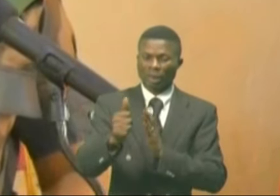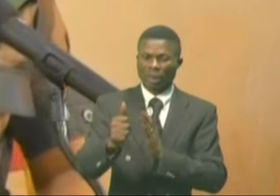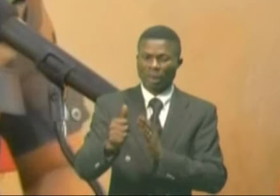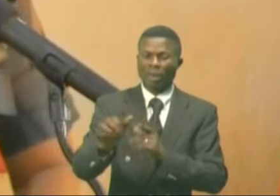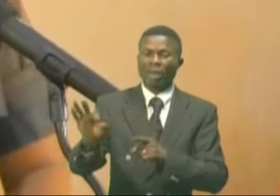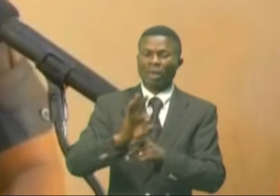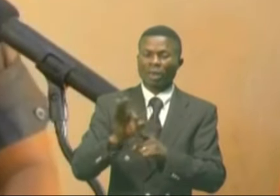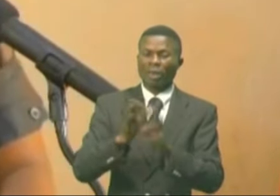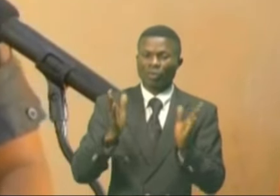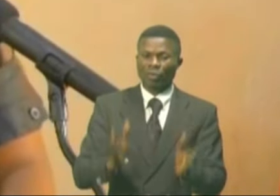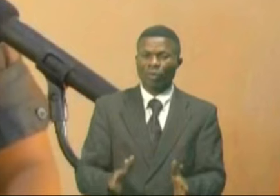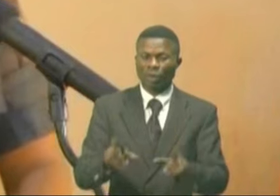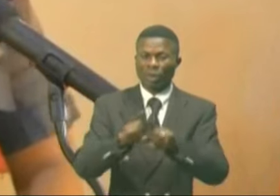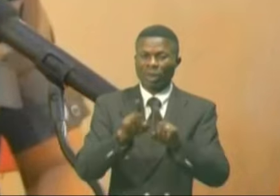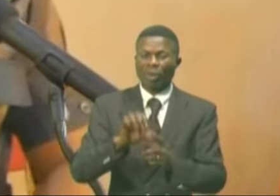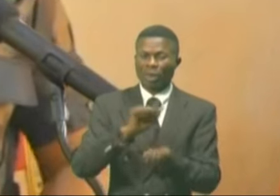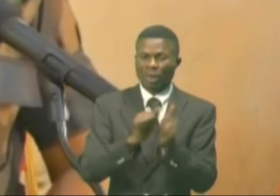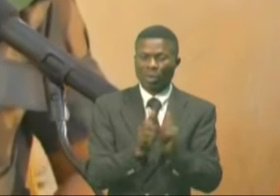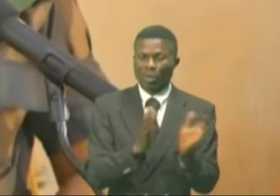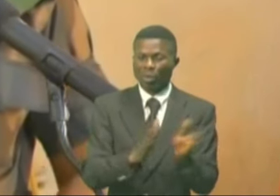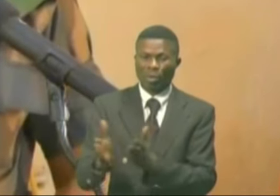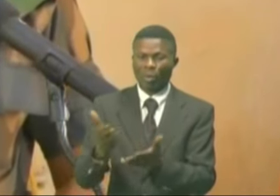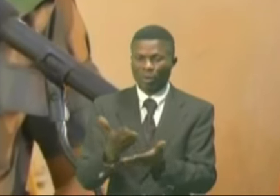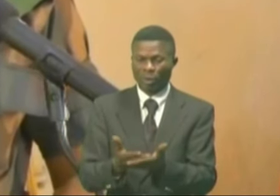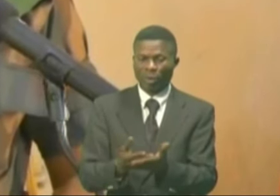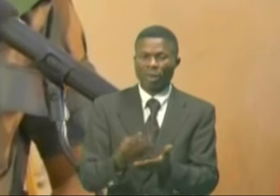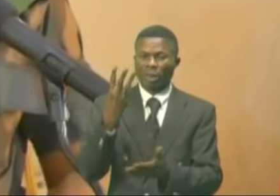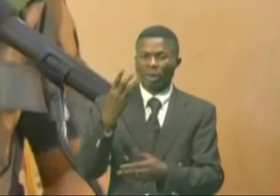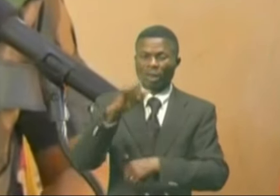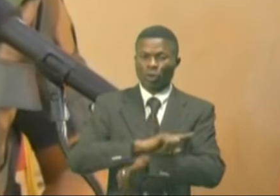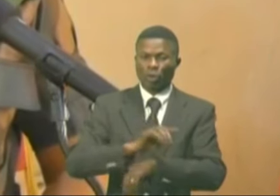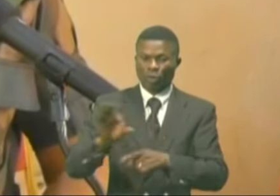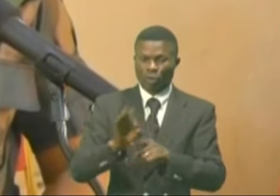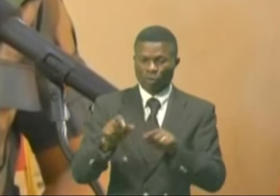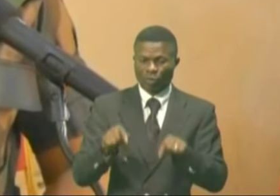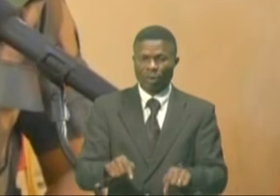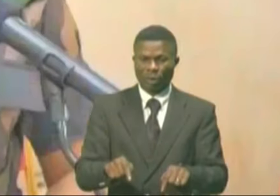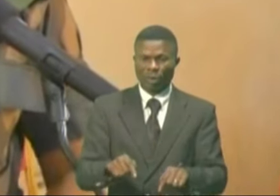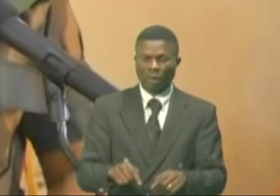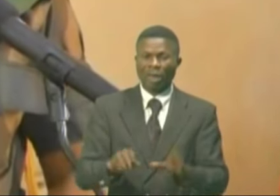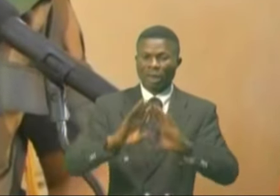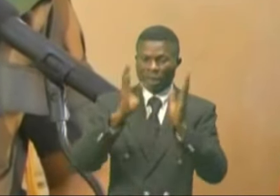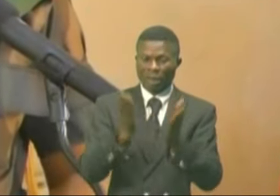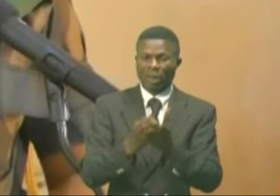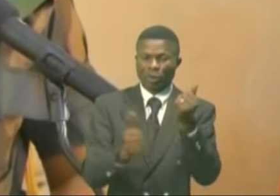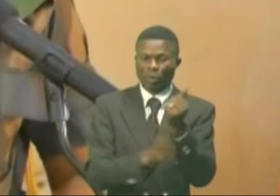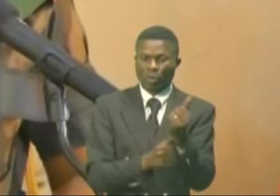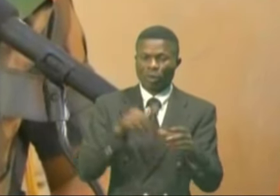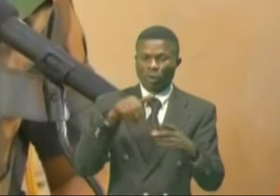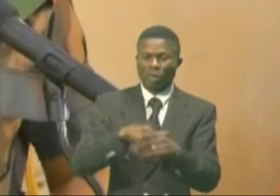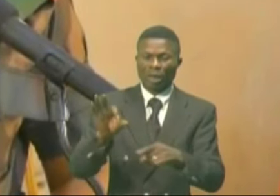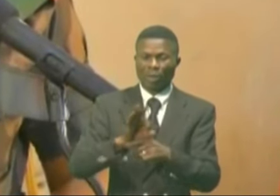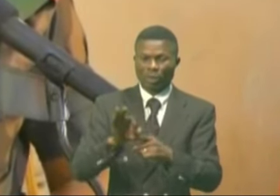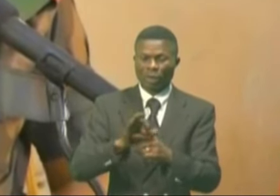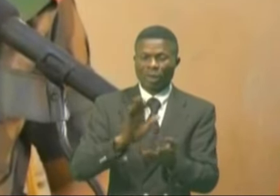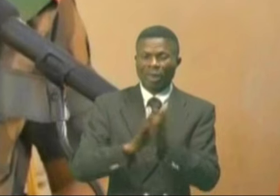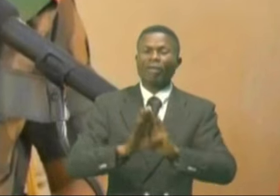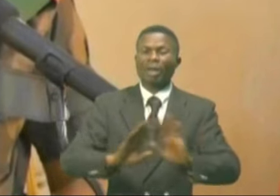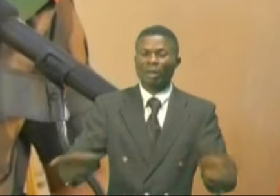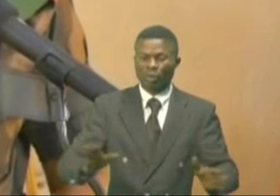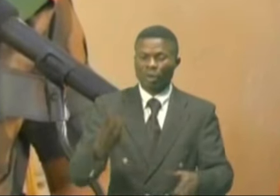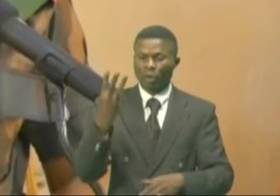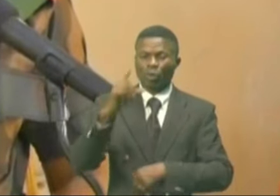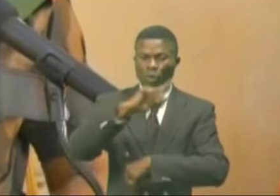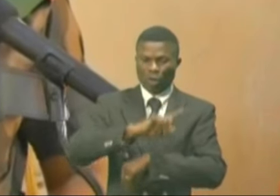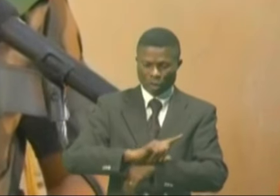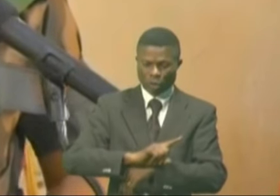formateurs et des thématiques à exploiter durant cette formation, les bénéficiaires seront au bout de ces 3 jours